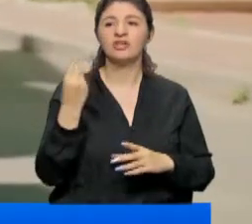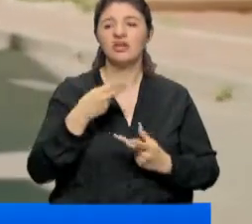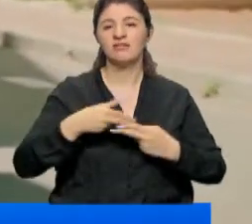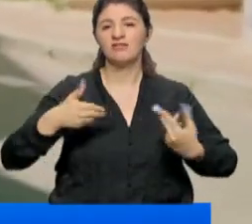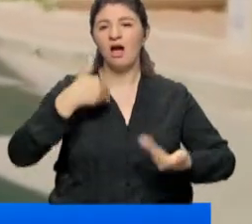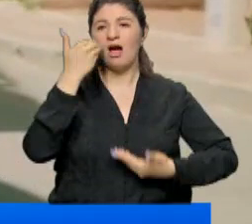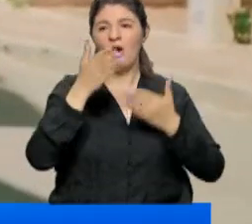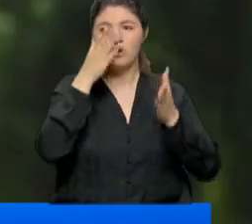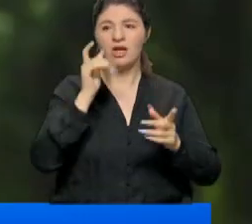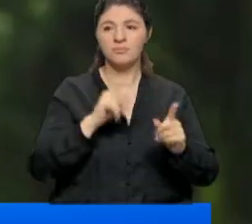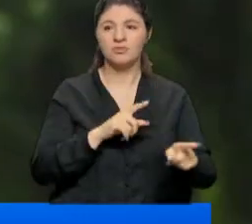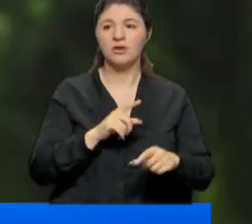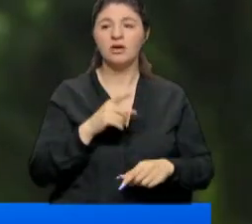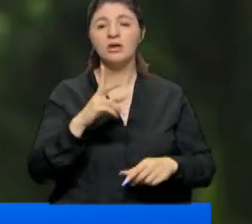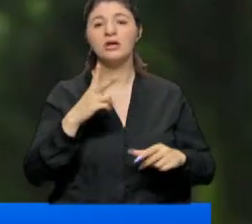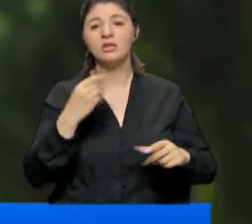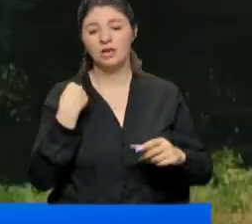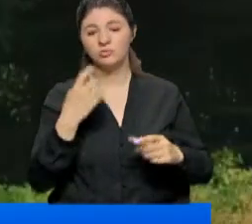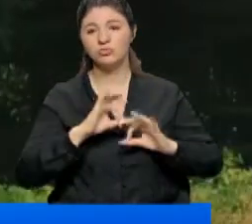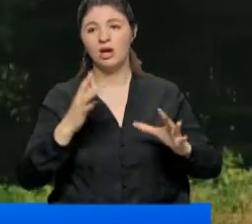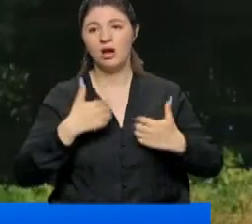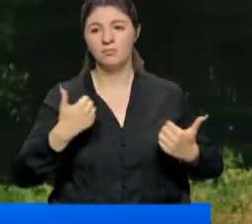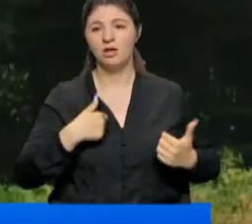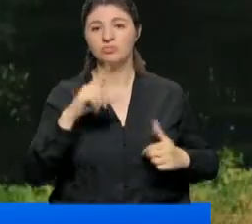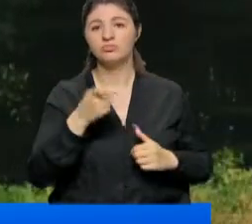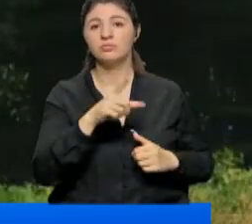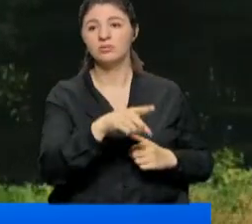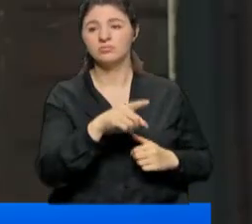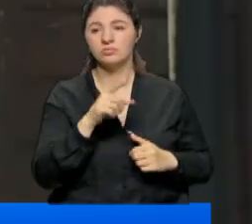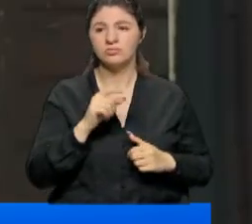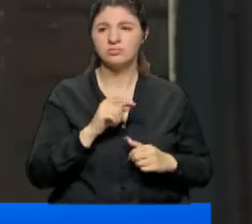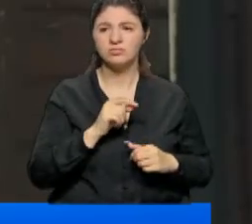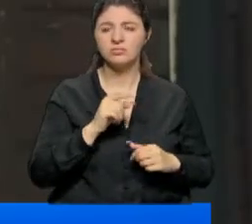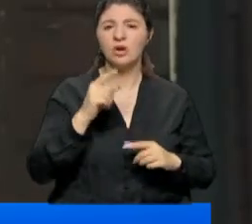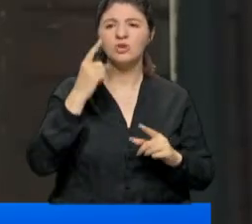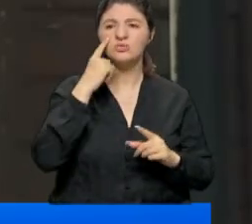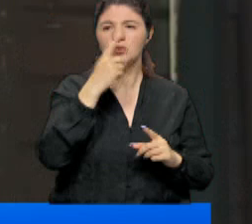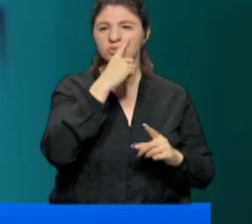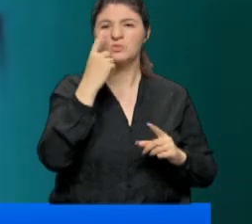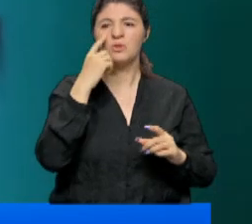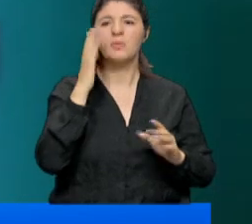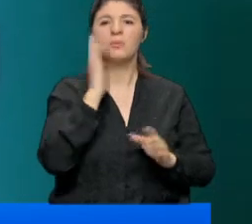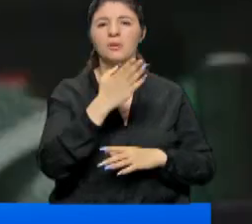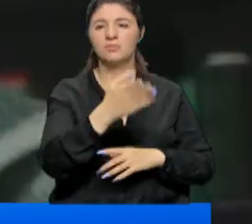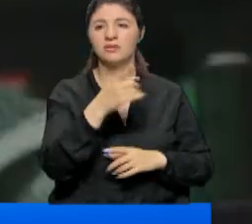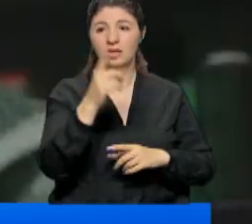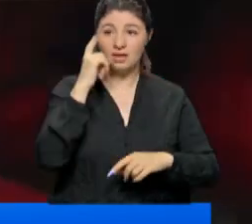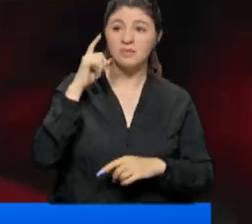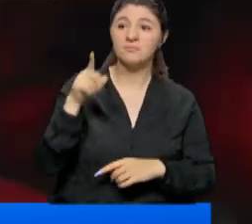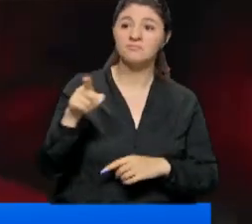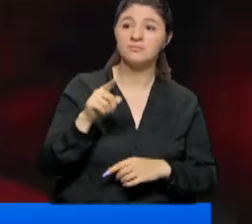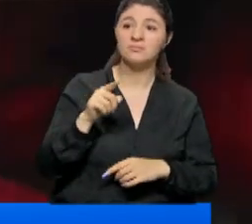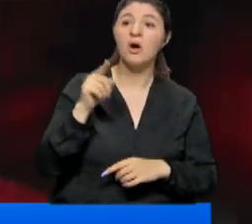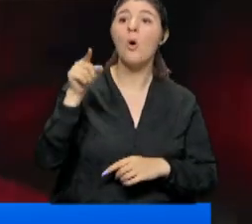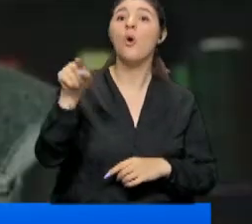bir gencin hikayesini odaklanıyor yeni süper kahramanımız bozukluğu komşuya Rezil etme bizi gözlüğünü tükürdüm tanıdım seni